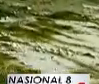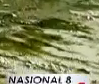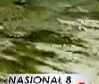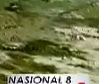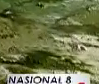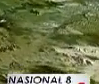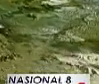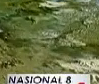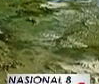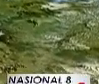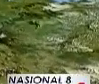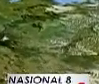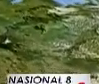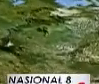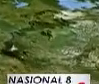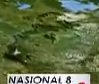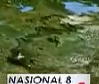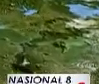rakyat